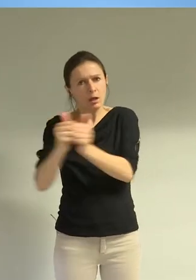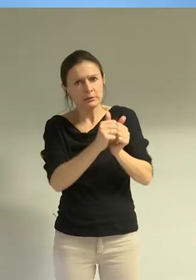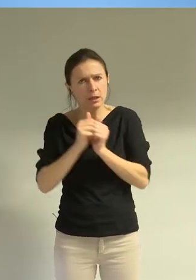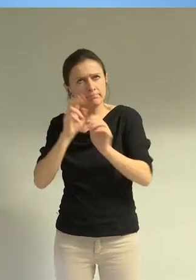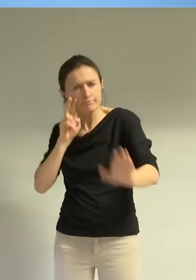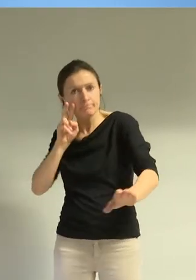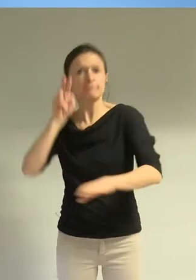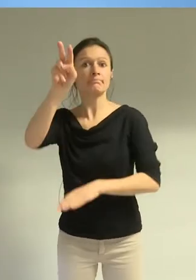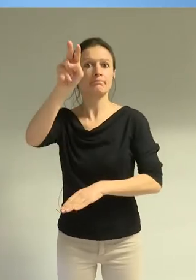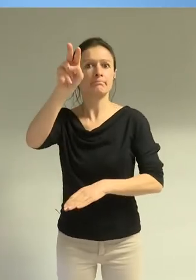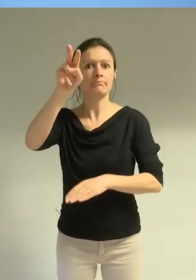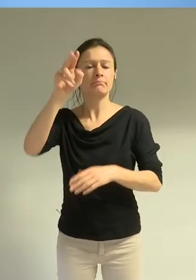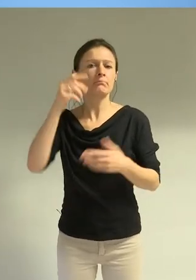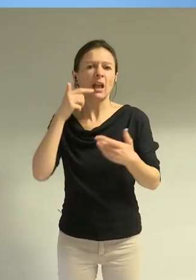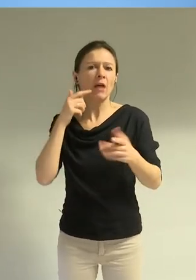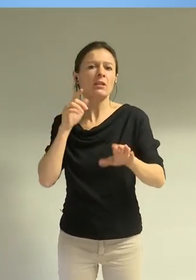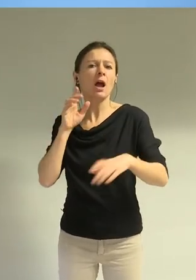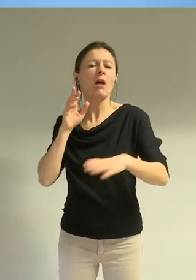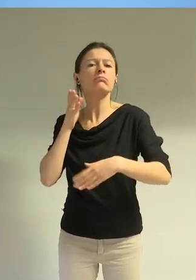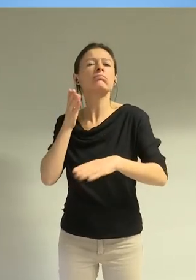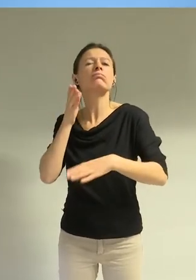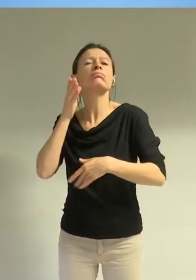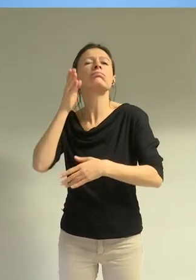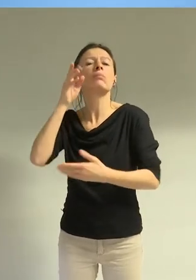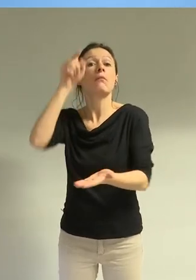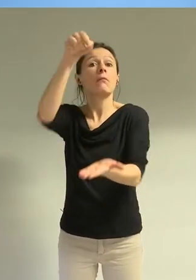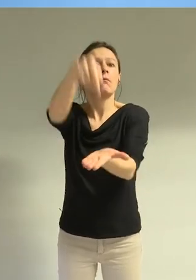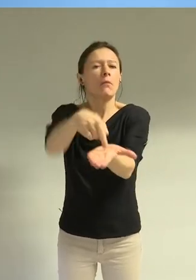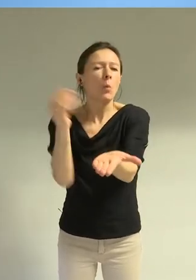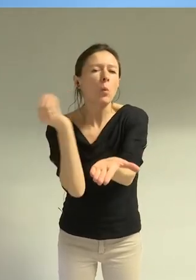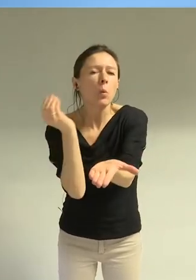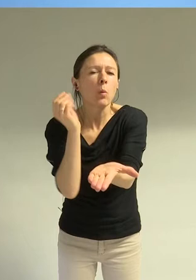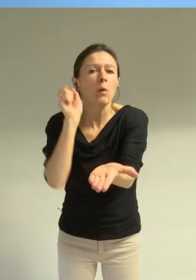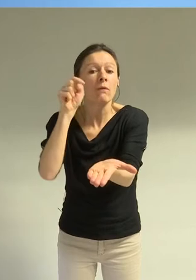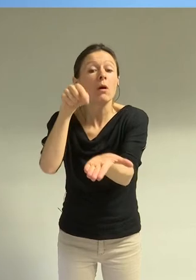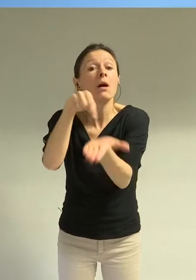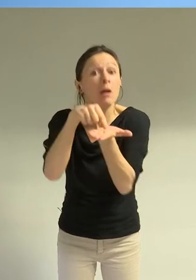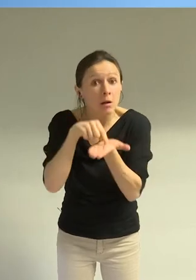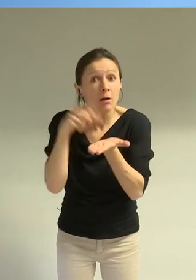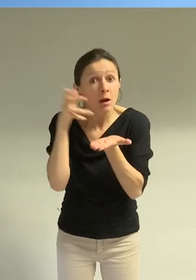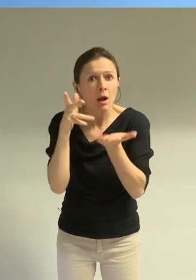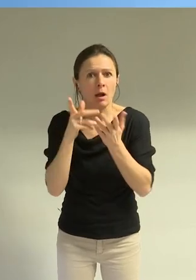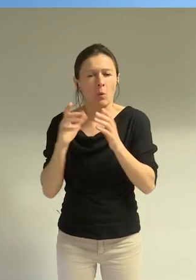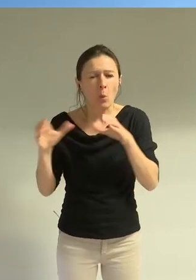un point d'atterrissage dans un espace qu'ils soient collectifs juste et désirable